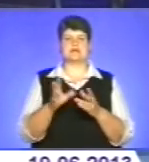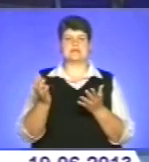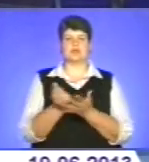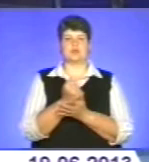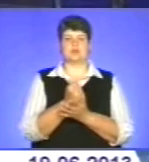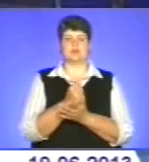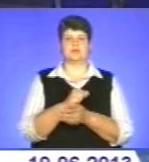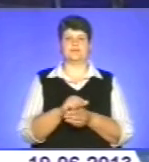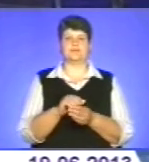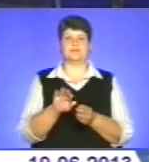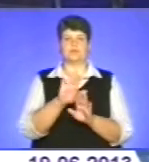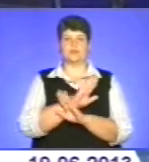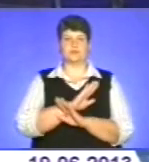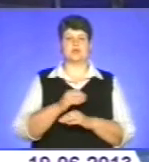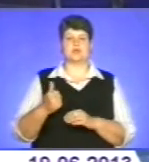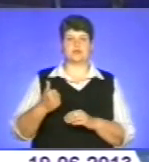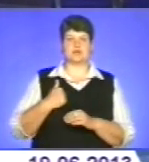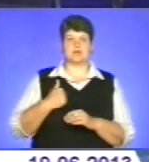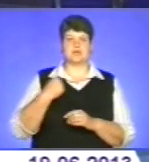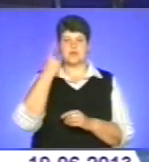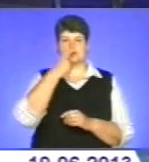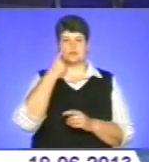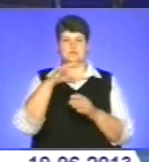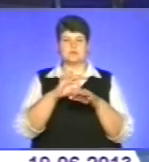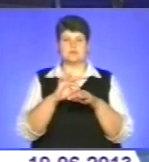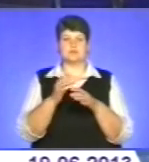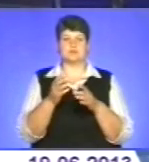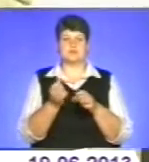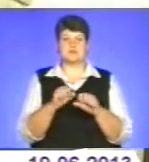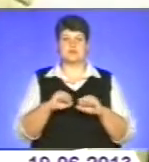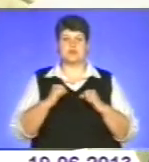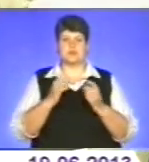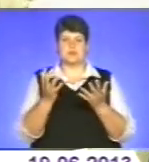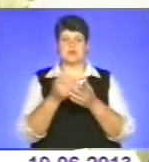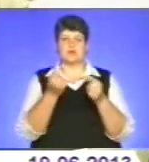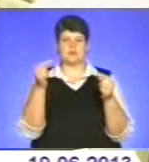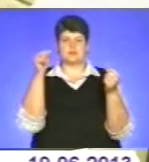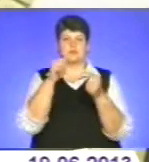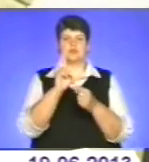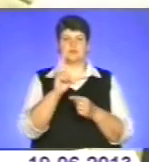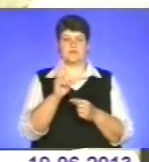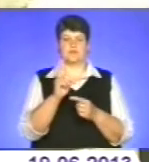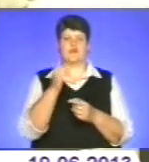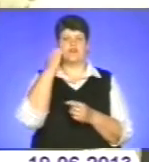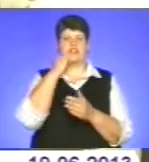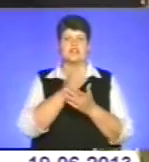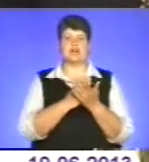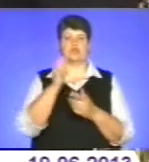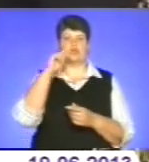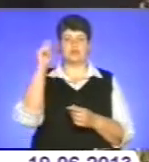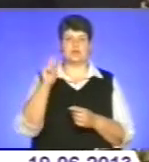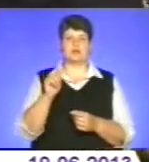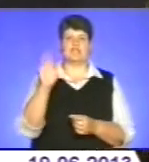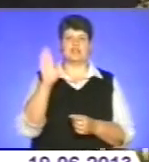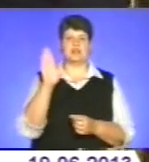А за особистими речами деяких намагаються ідентифікувати. Ветерану війни, льотчику Адріану